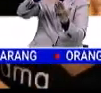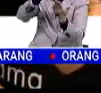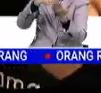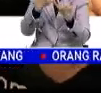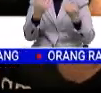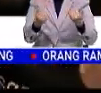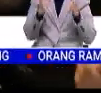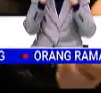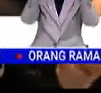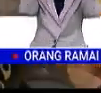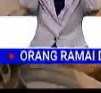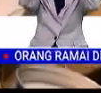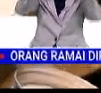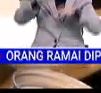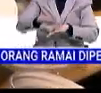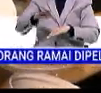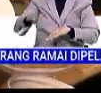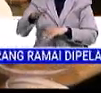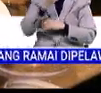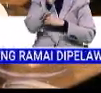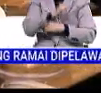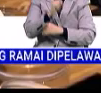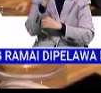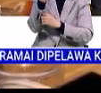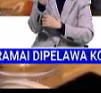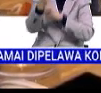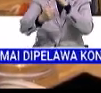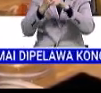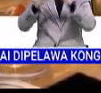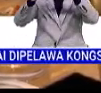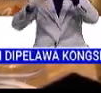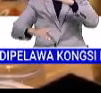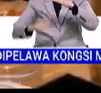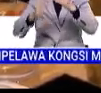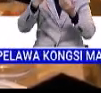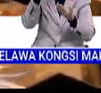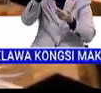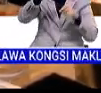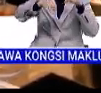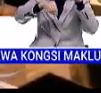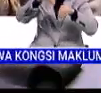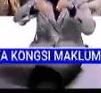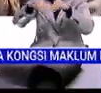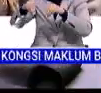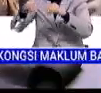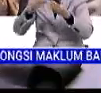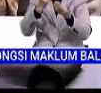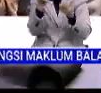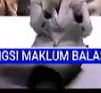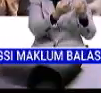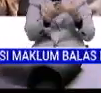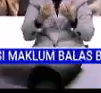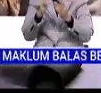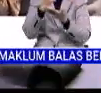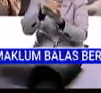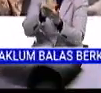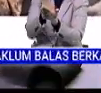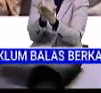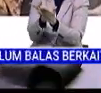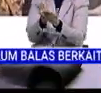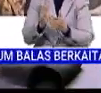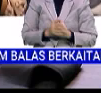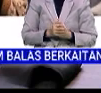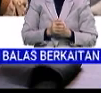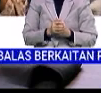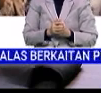program Chef Cilik untuk kanak-kanak bawah 11 tahun belajar menghias kek. Dia ajar macam mana jadi